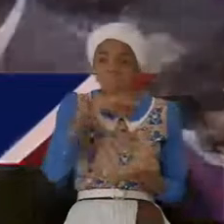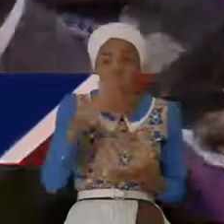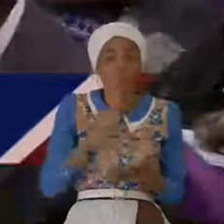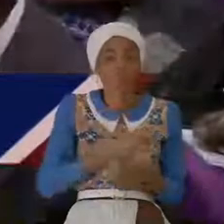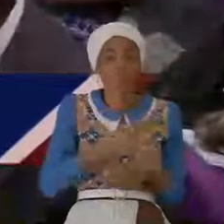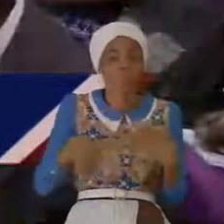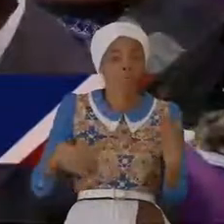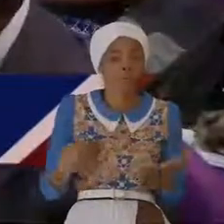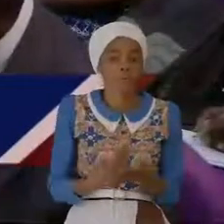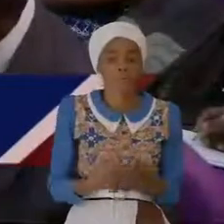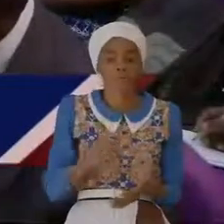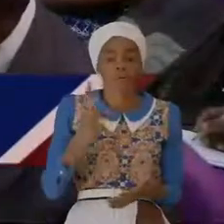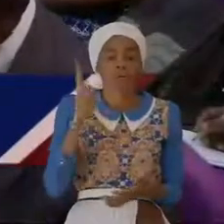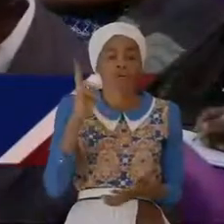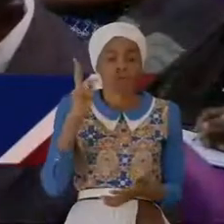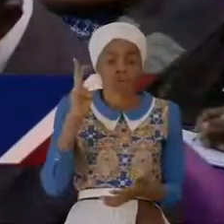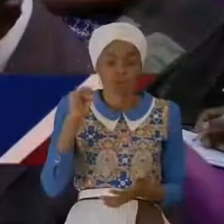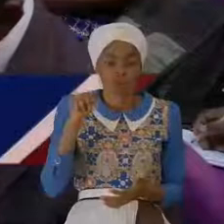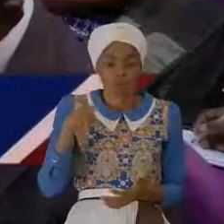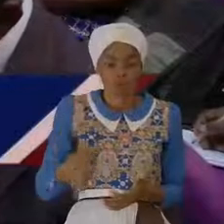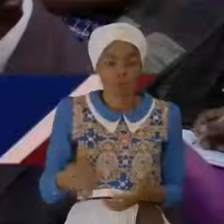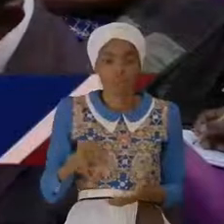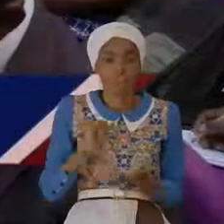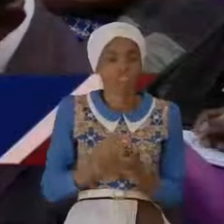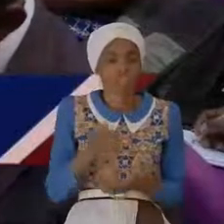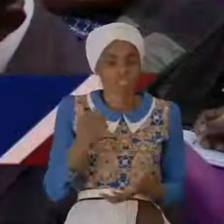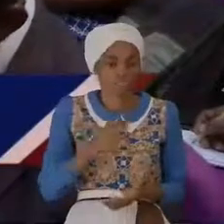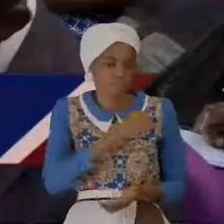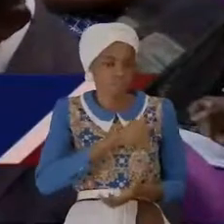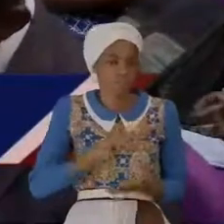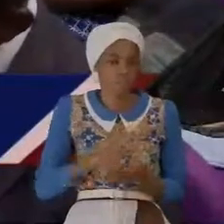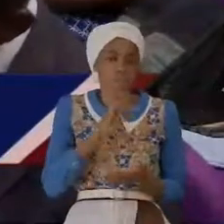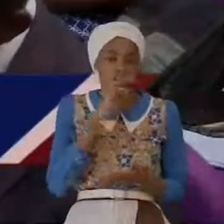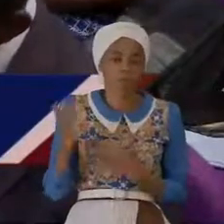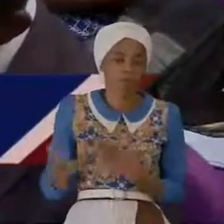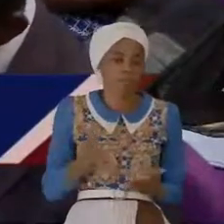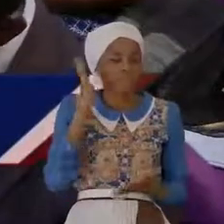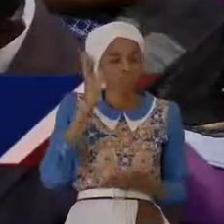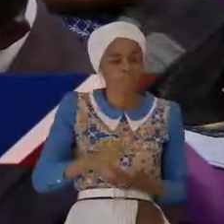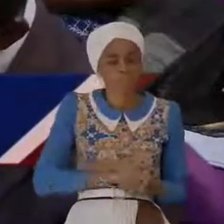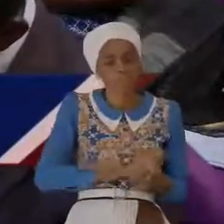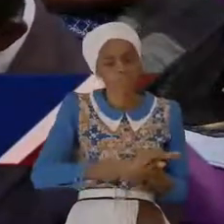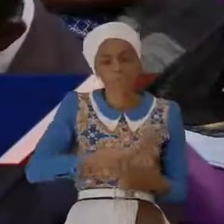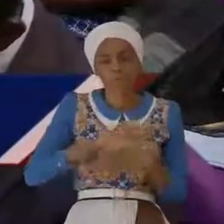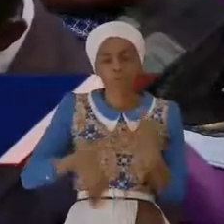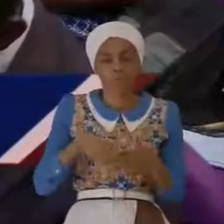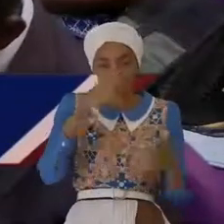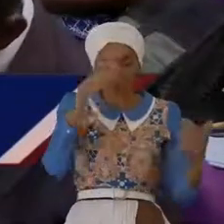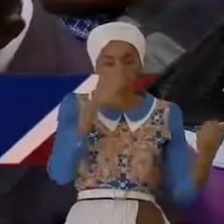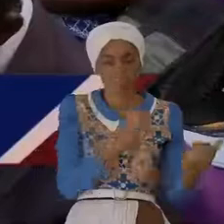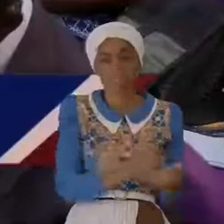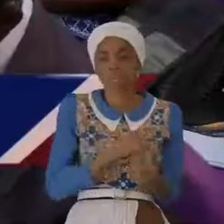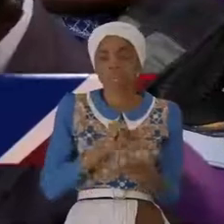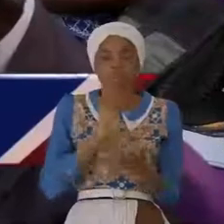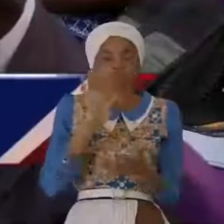petite circoncision que vous amenez va gâcher, pourrir toute votre foi et